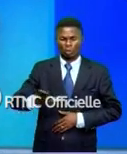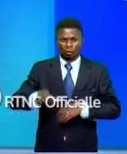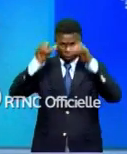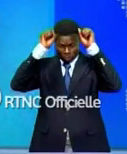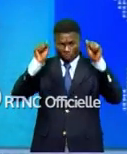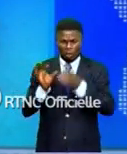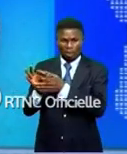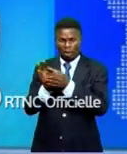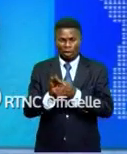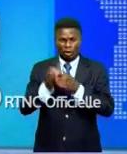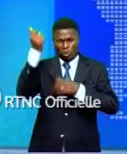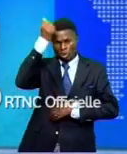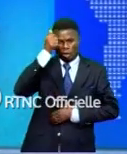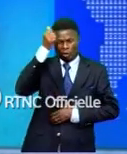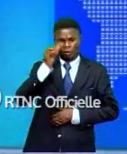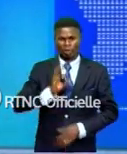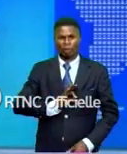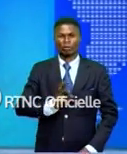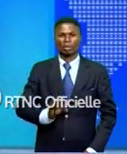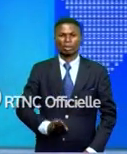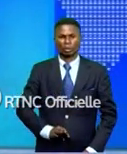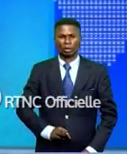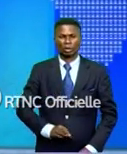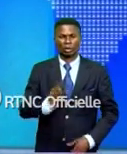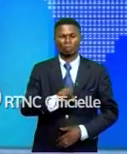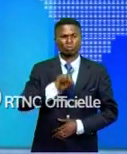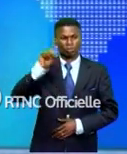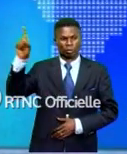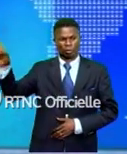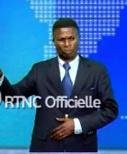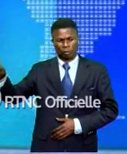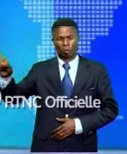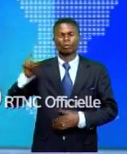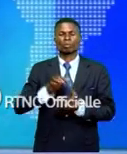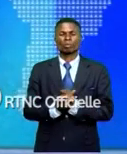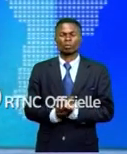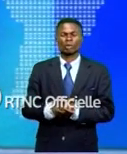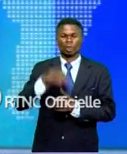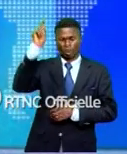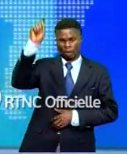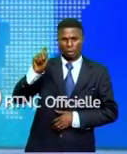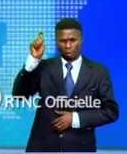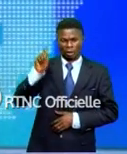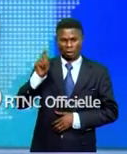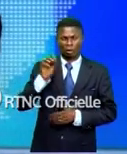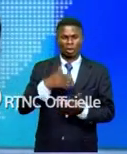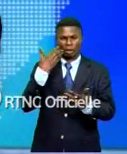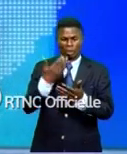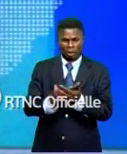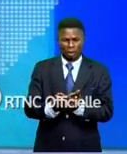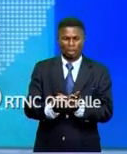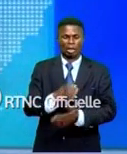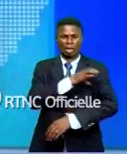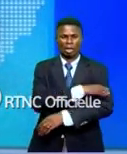en exercice de l'Union africaine, Félix-Antoine Tshisekedi, salue la mémoire d'un panafricaniste. Ce dernier est arrivé à Dar es